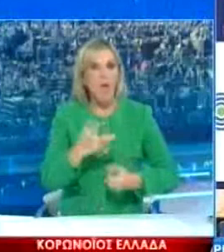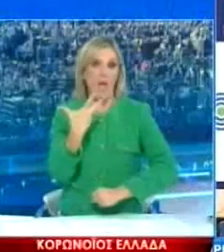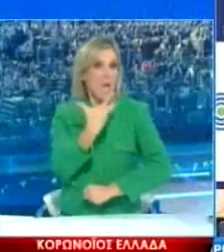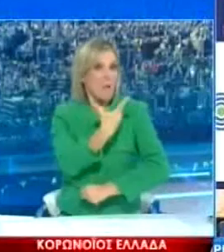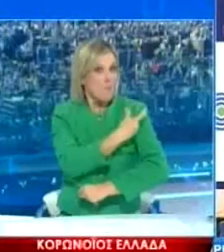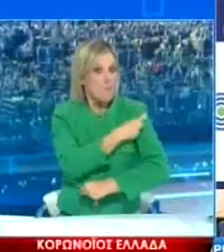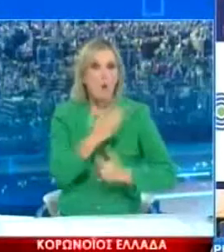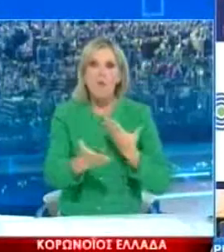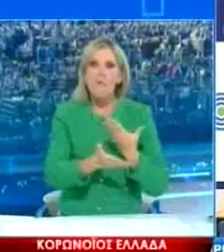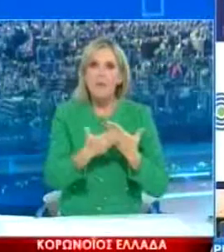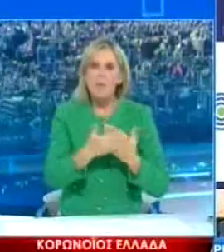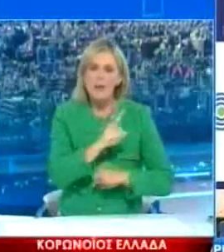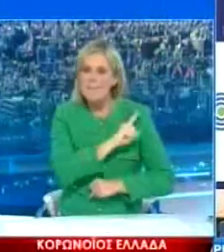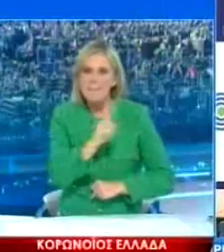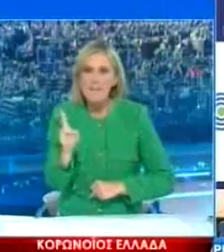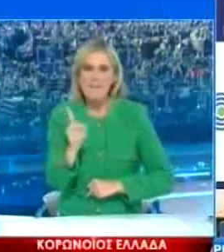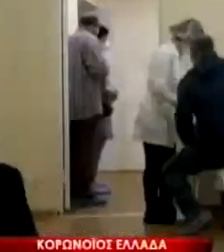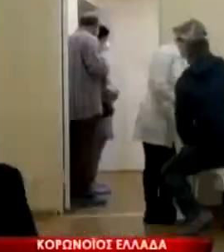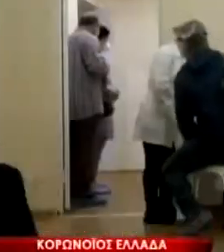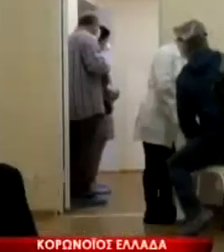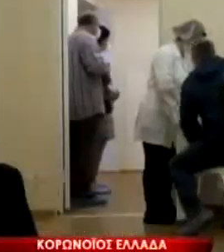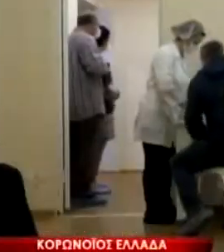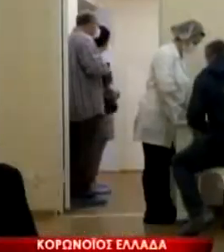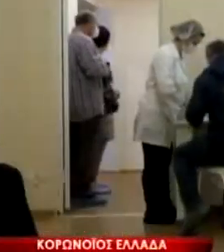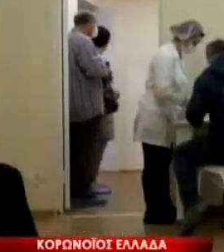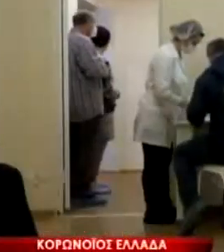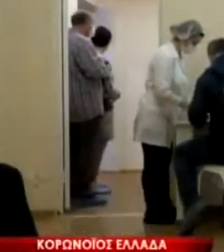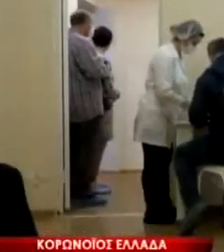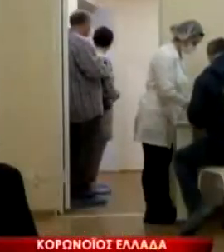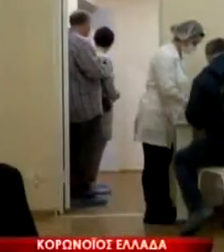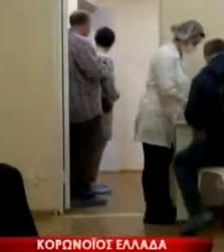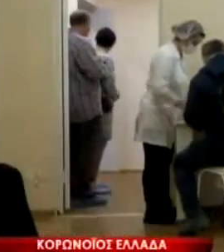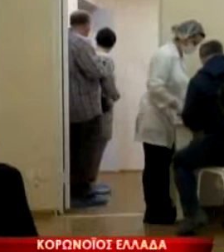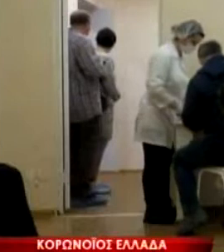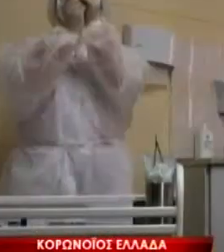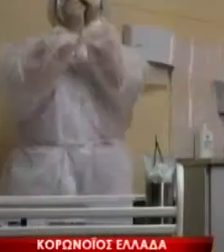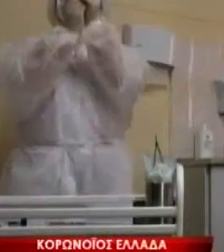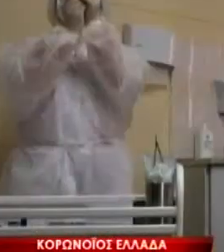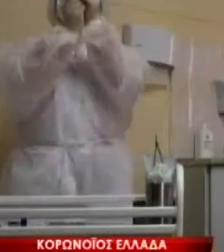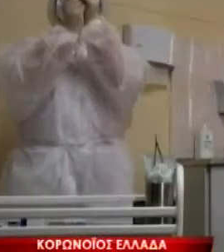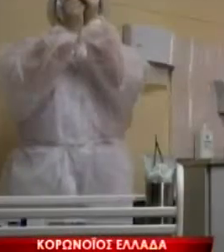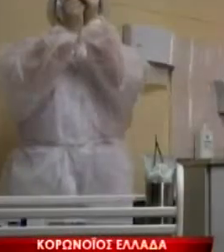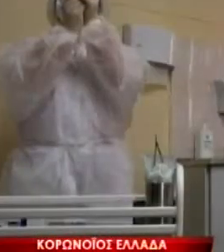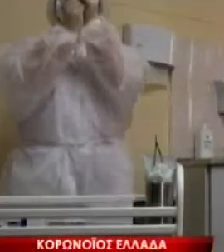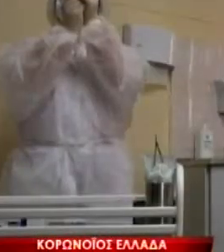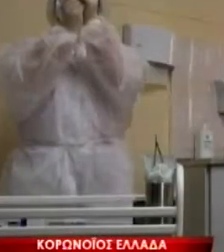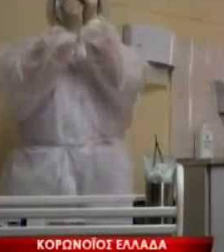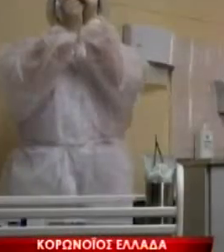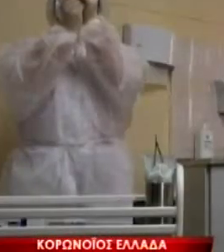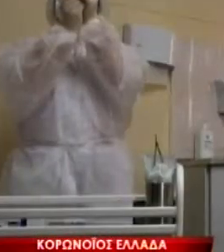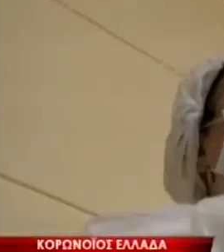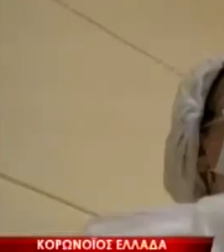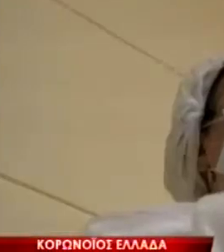αλλά και ατυχώς και των ανεμβολίαστων ατόμων. Η κυρία Θεοδωρίδου τόνισε επίσης πως η πολύ μεταδοτική παραλλαγή Δέλτα του